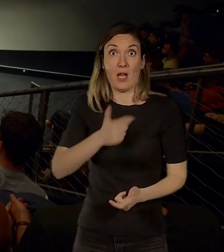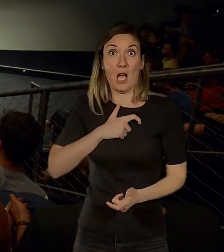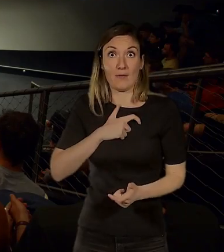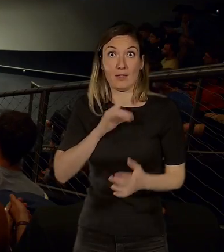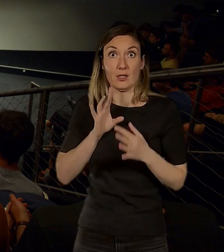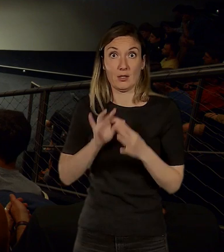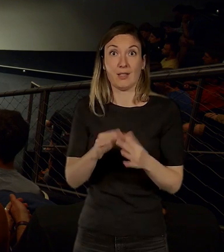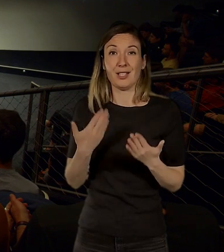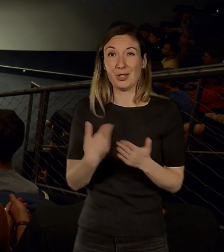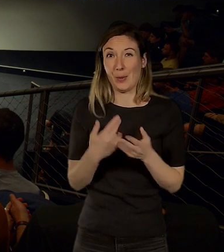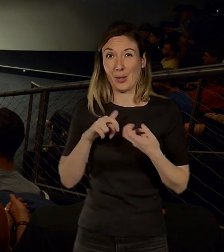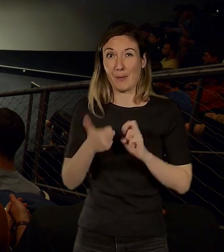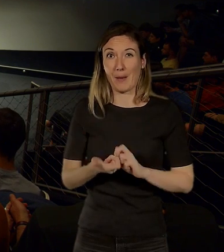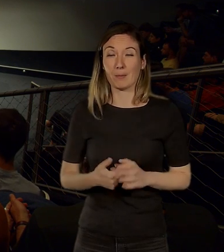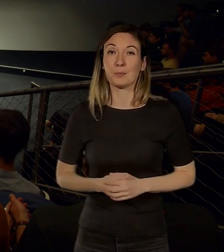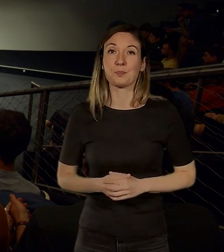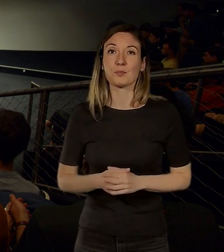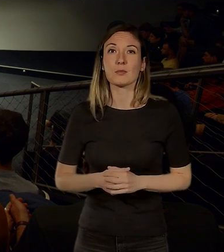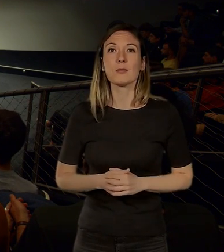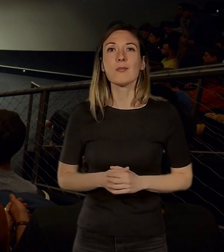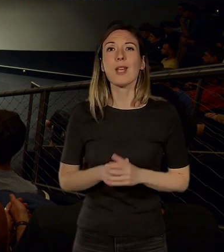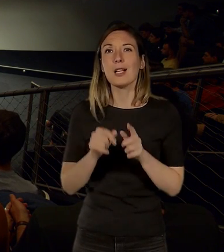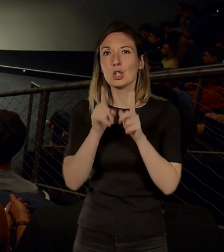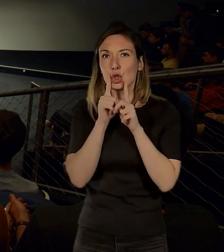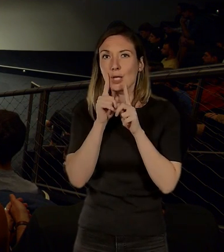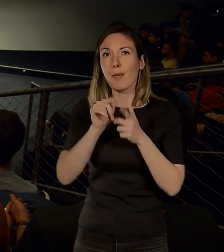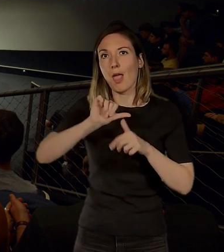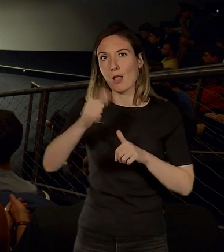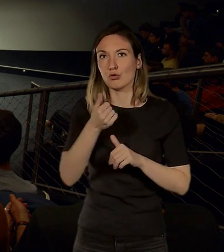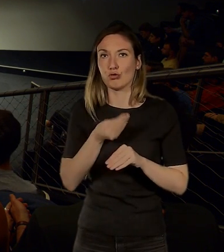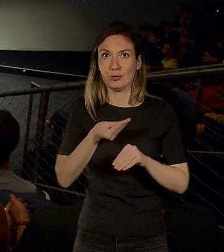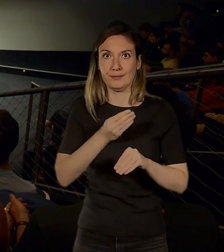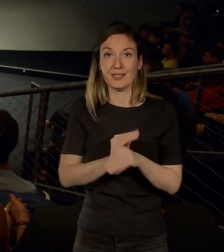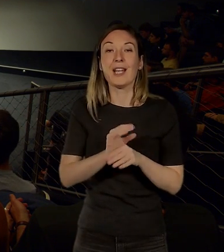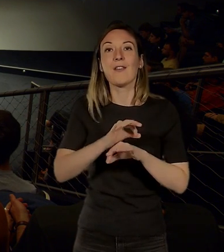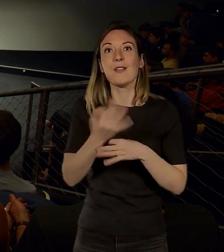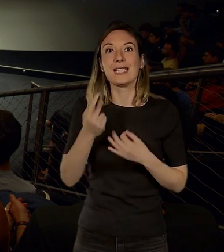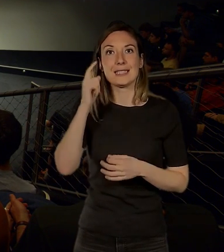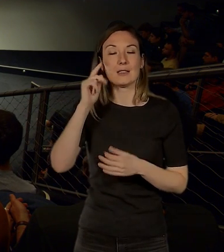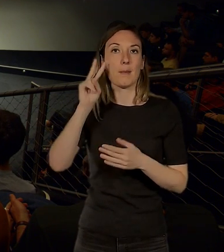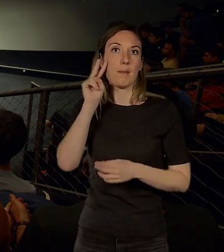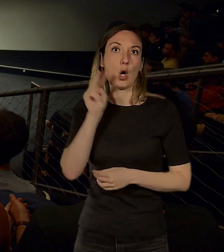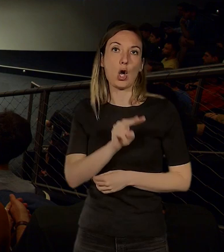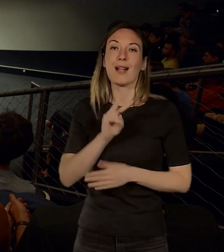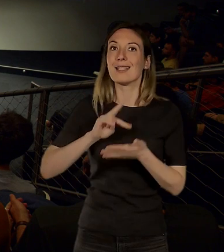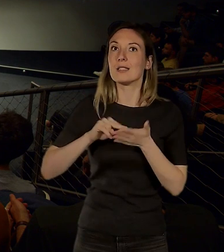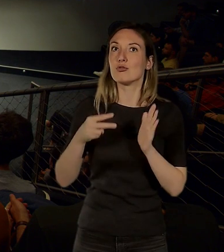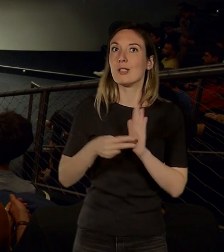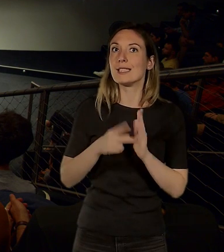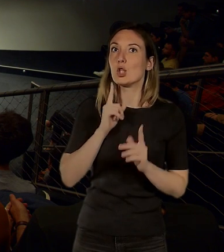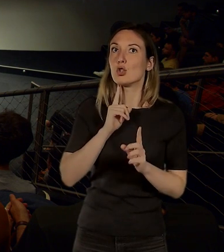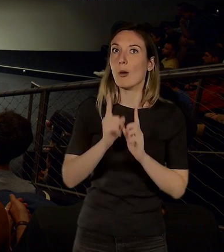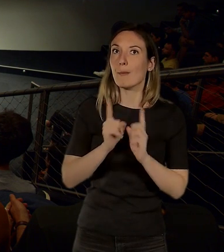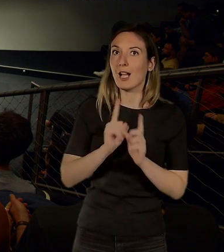bych možná ještě doplnil, že z čistě jako dopravně inženýrského hlediska prostě nevychází teď ty modely, který zahrnují